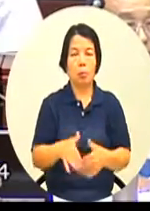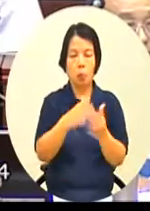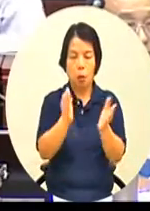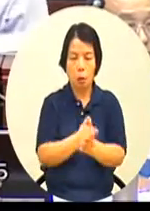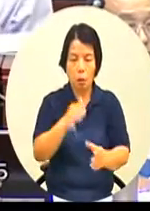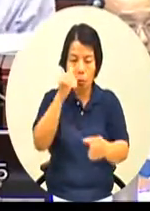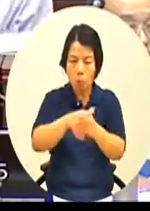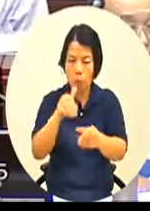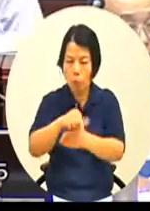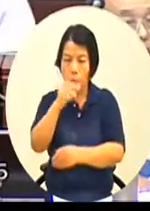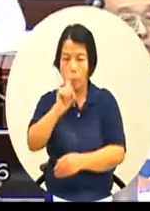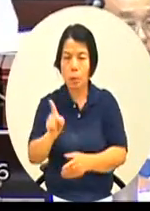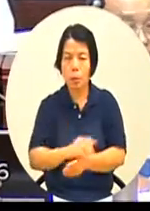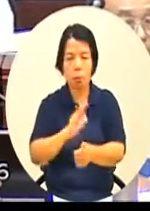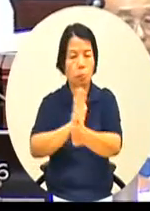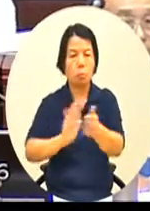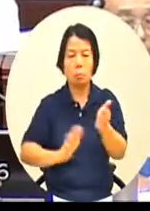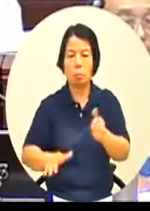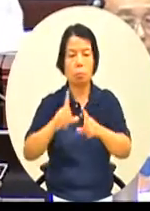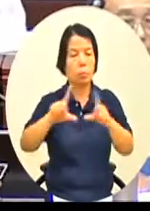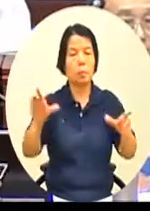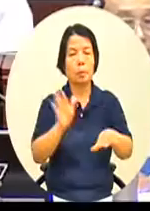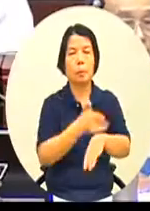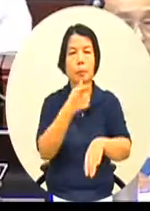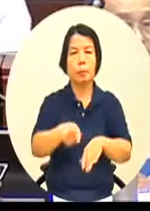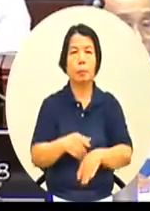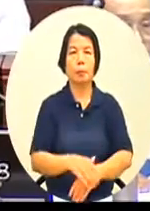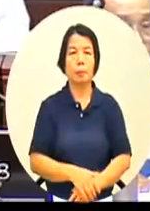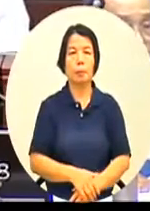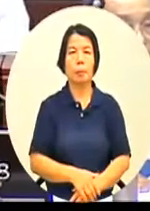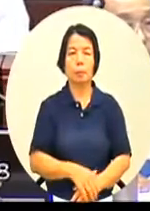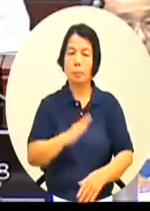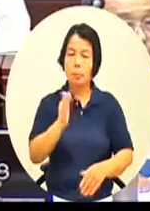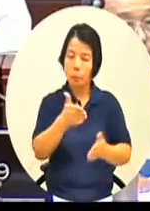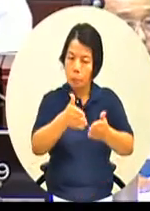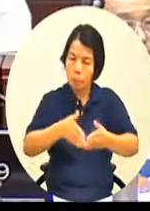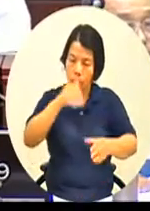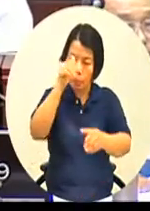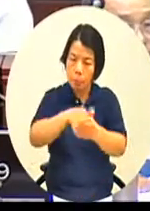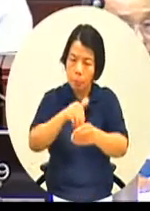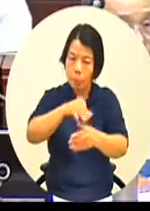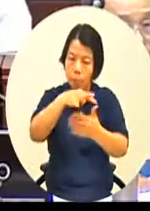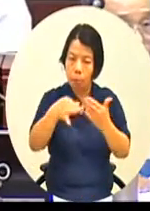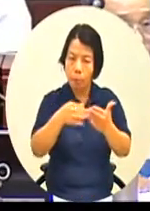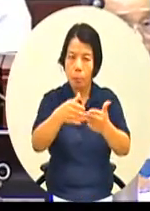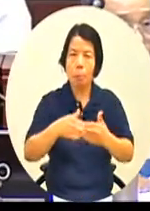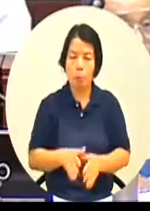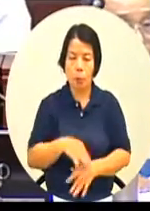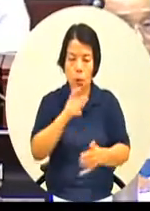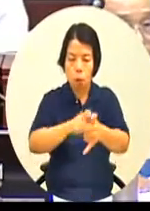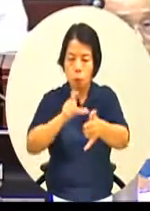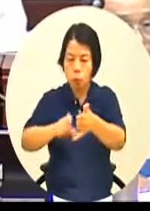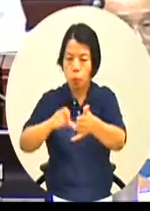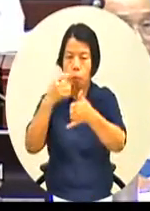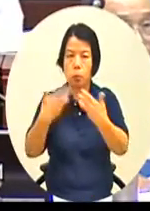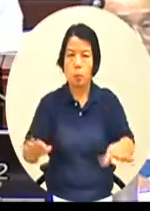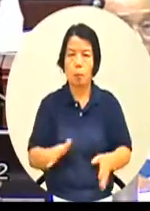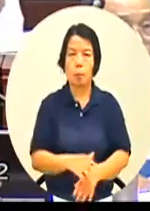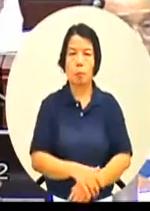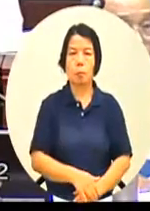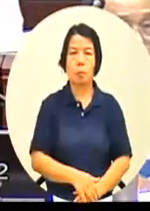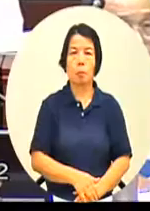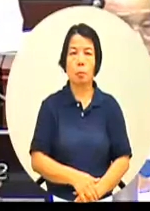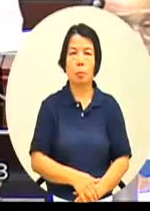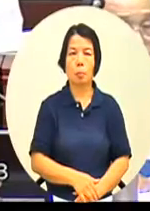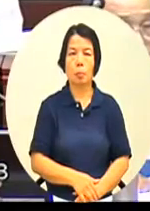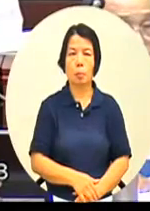个，影响不会很大，但是总是要一个投票的形式，因为不然那么多案子。我们现在譬如说，我们现